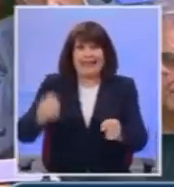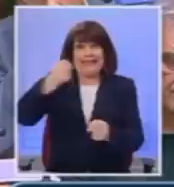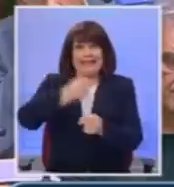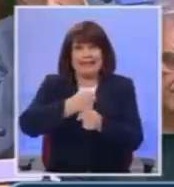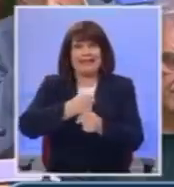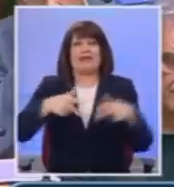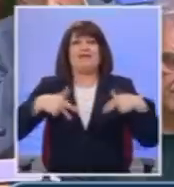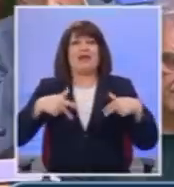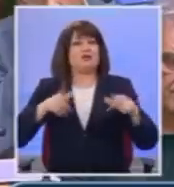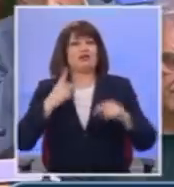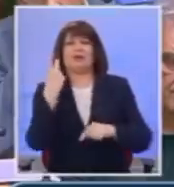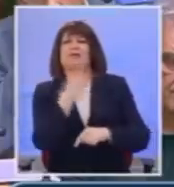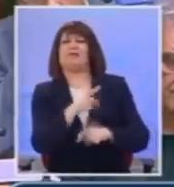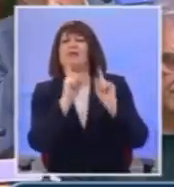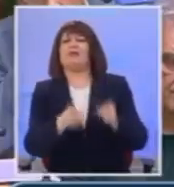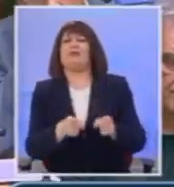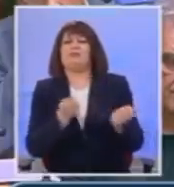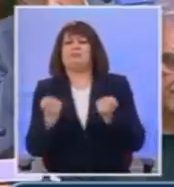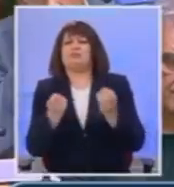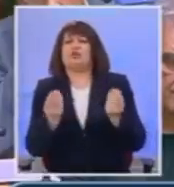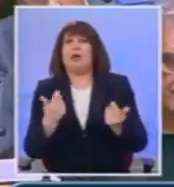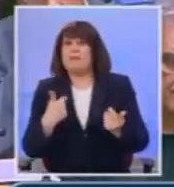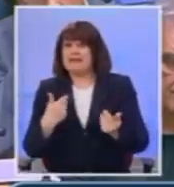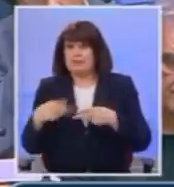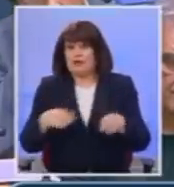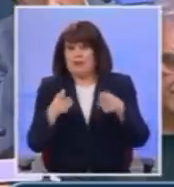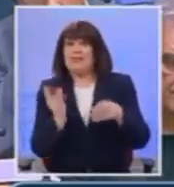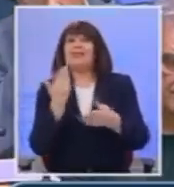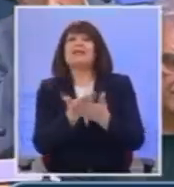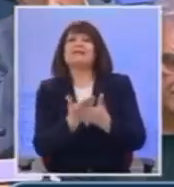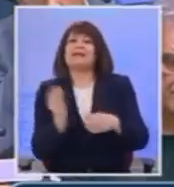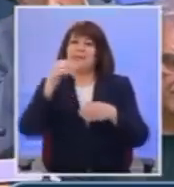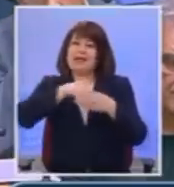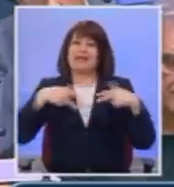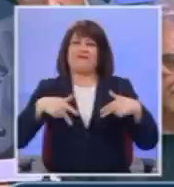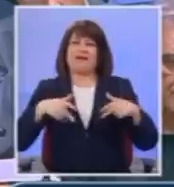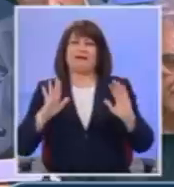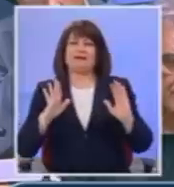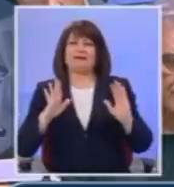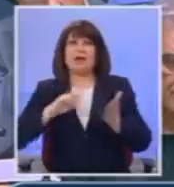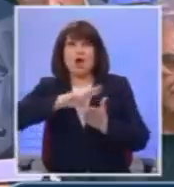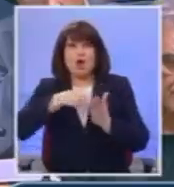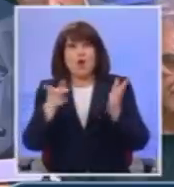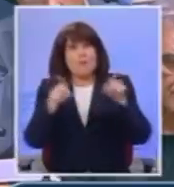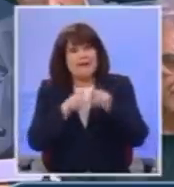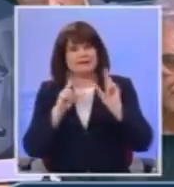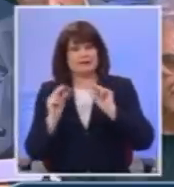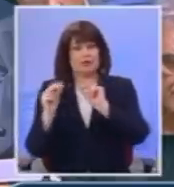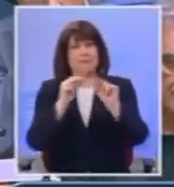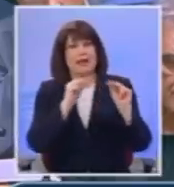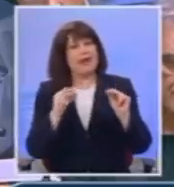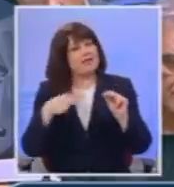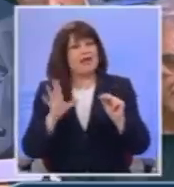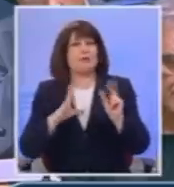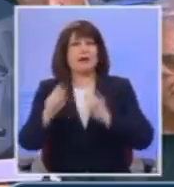κυβέρνηση είναι δική σας απόφαση και χειριστείτε το όπως θέλετε. Αλλά διεκδικούμε ρόλο συνομιλητή για να φτιάξουμε